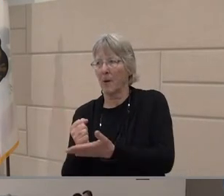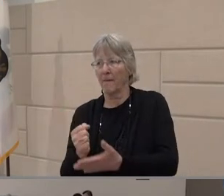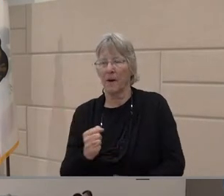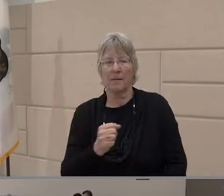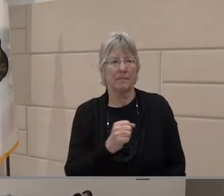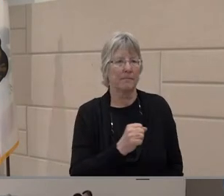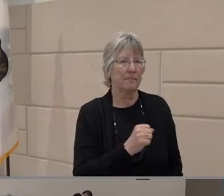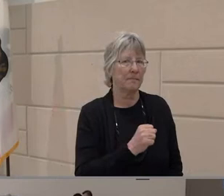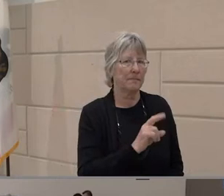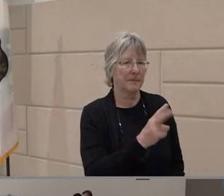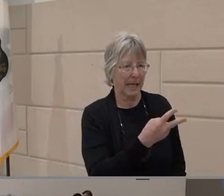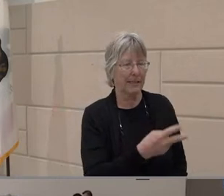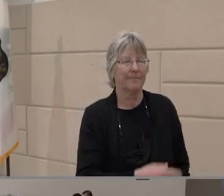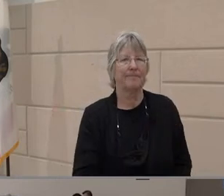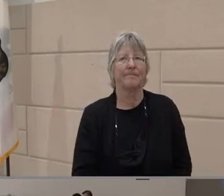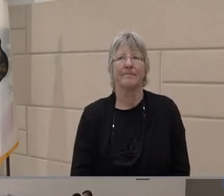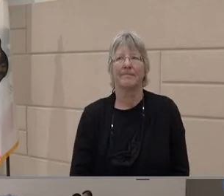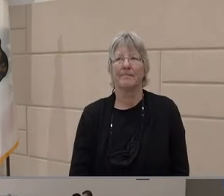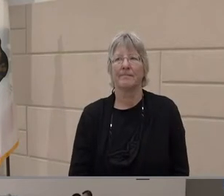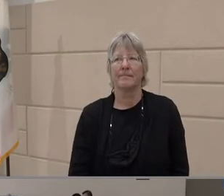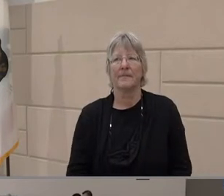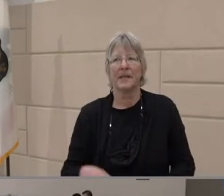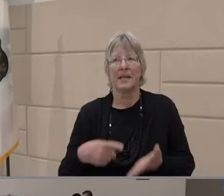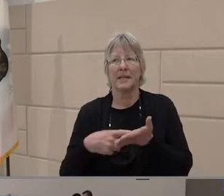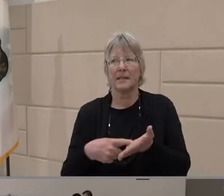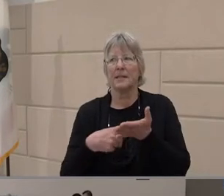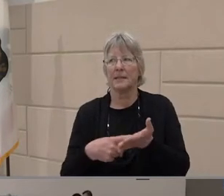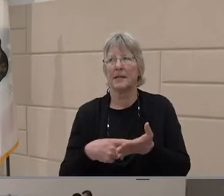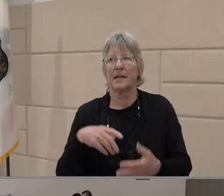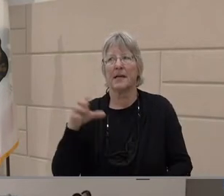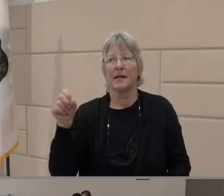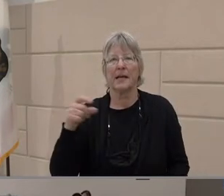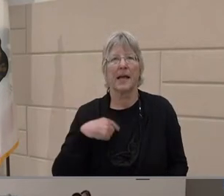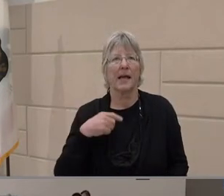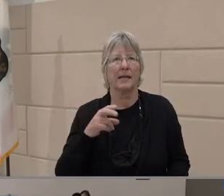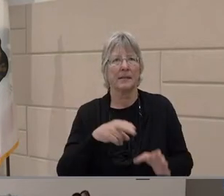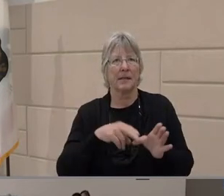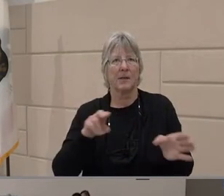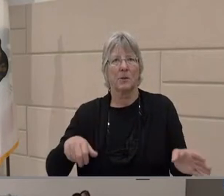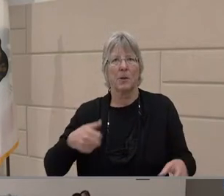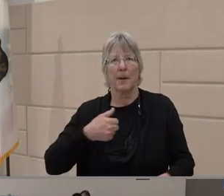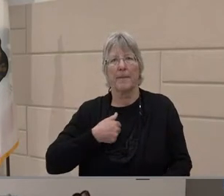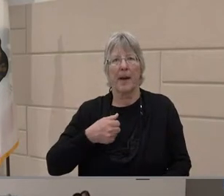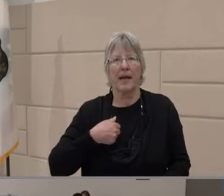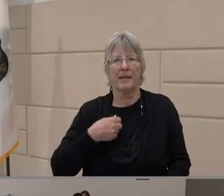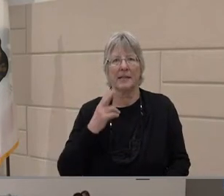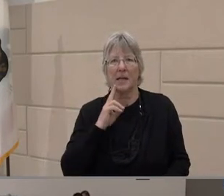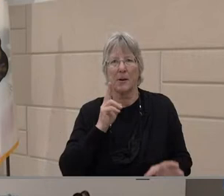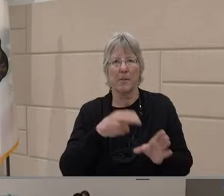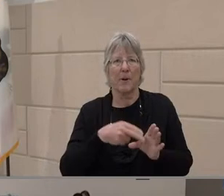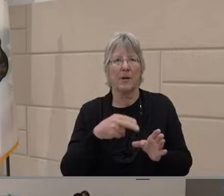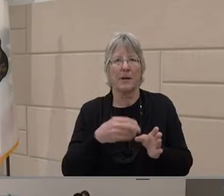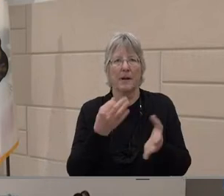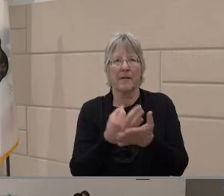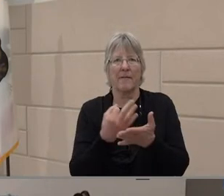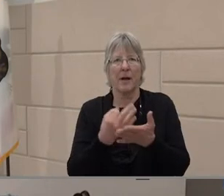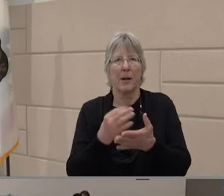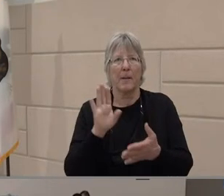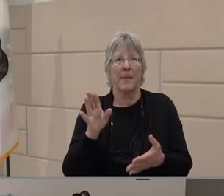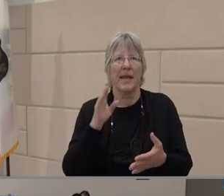រ៉ាញ់វត្ថុចំណុច2មានការជជែកអ្វីទេក៏សូមមិនចូលរួមនៅក្នុងការវិភាគ